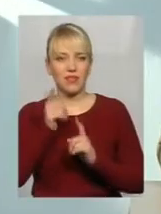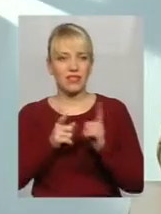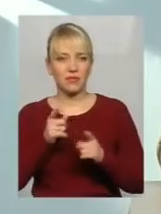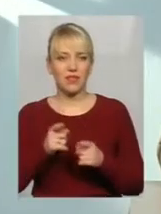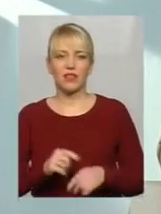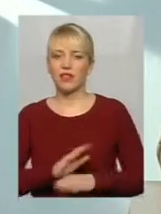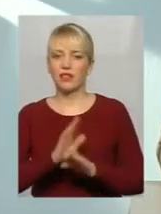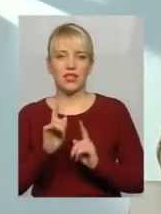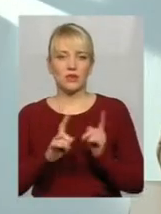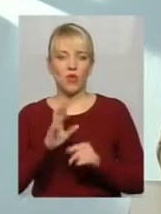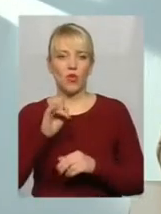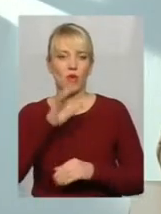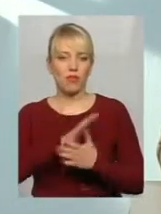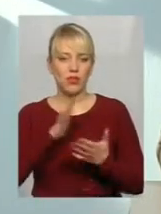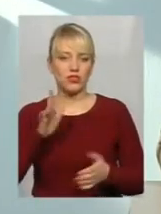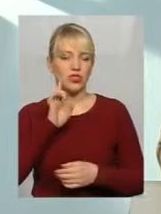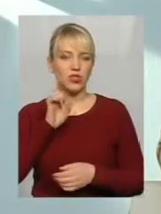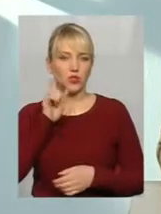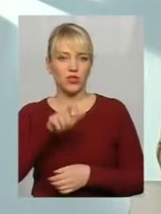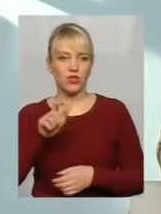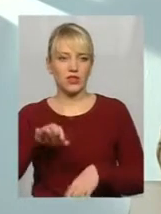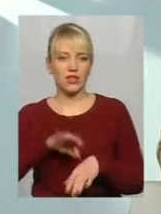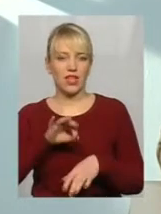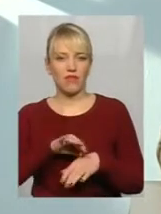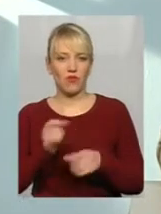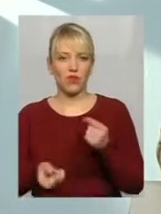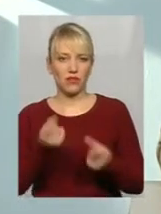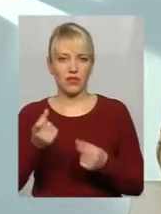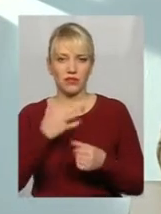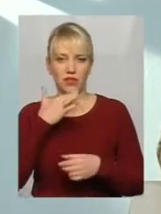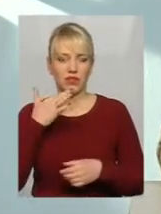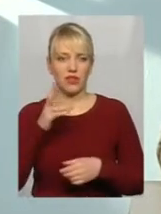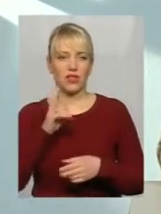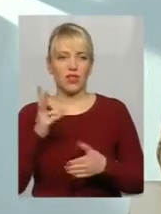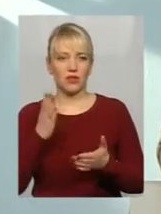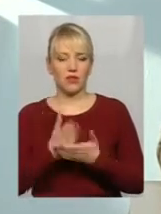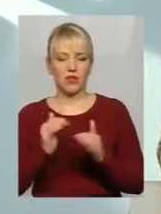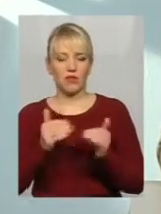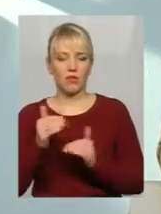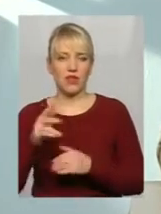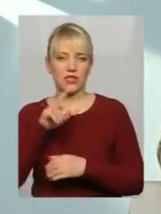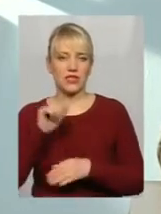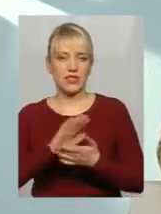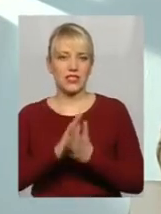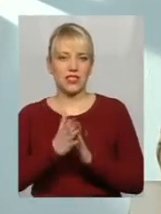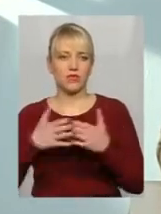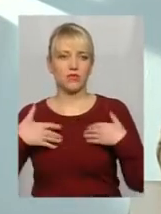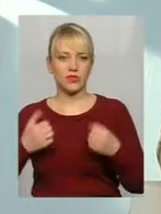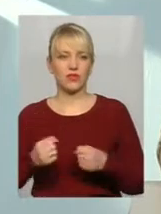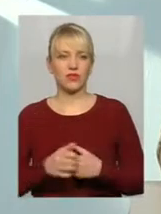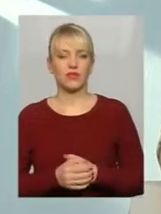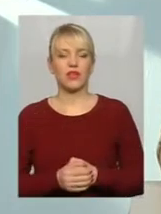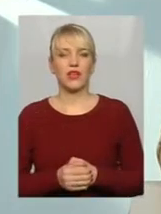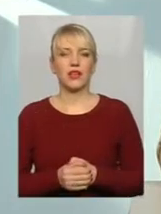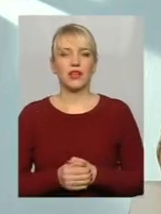більше юнаків з захворюваннями, які мають обмеження за станом здоров'я, це і серцево-судинні,